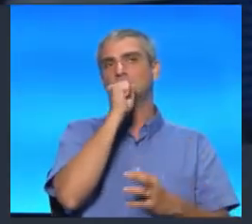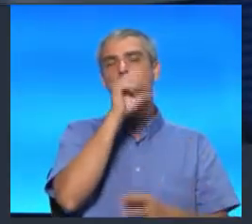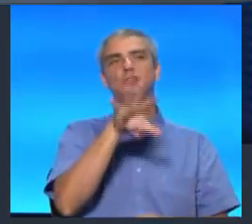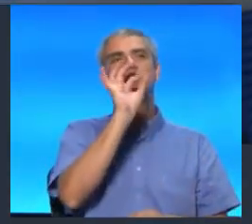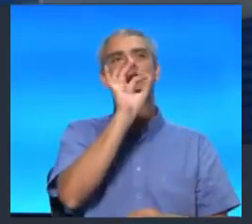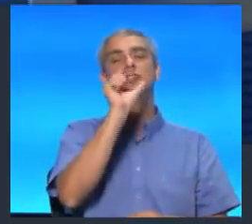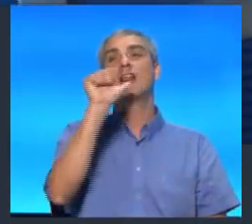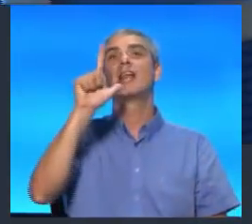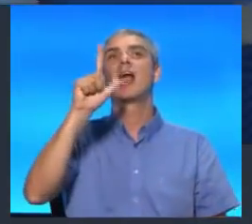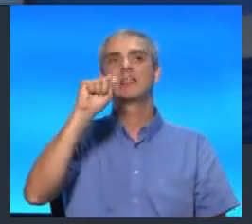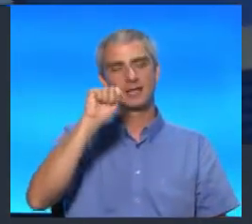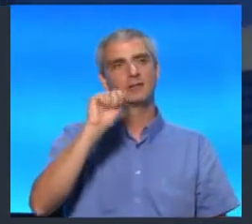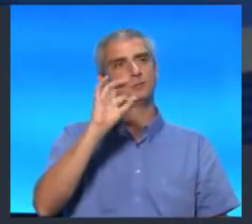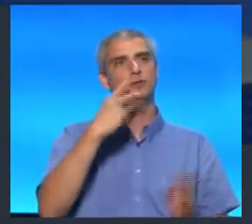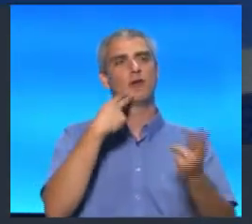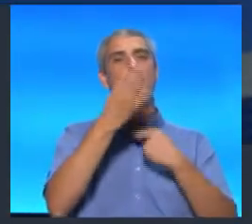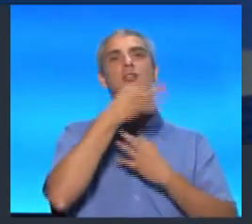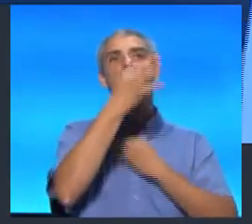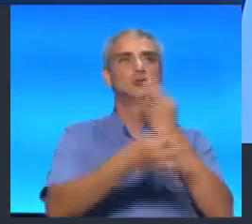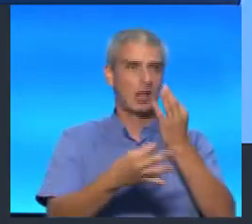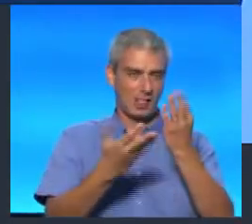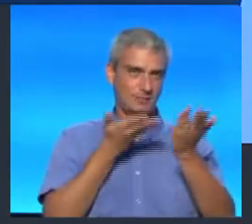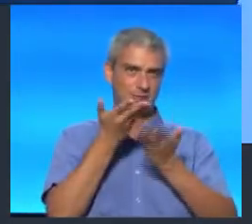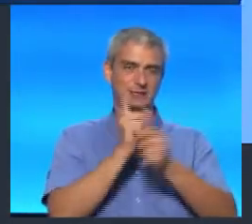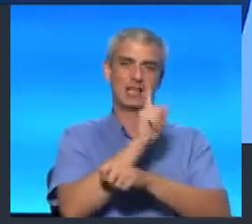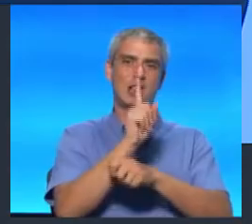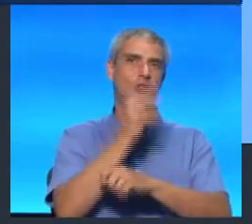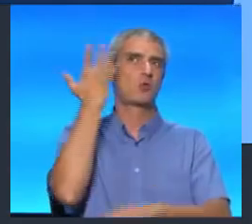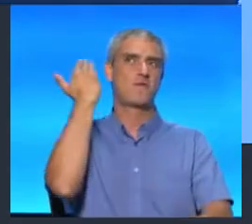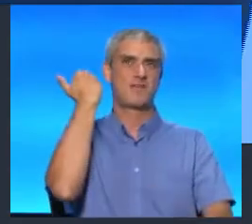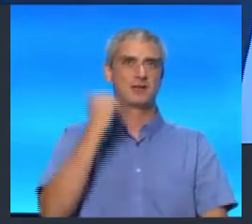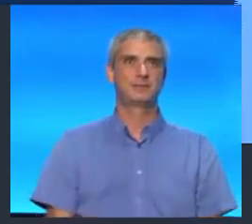של אילנית כדי לענות לשאלה המתייחסת לתקופה היא.